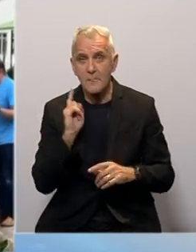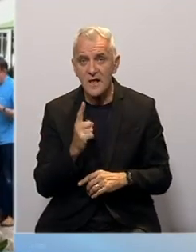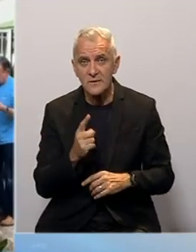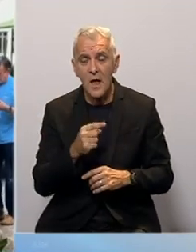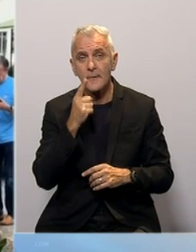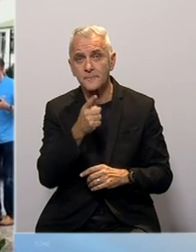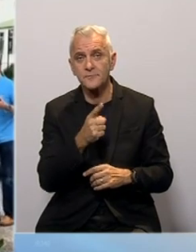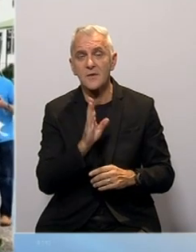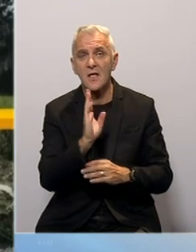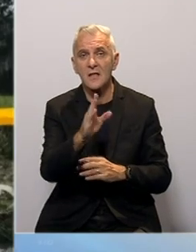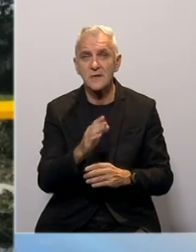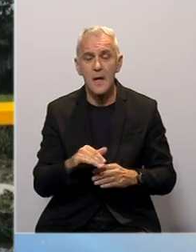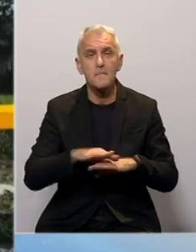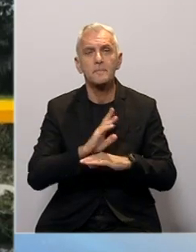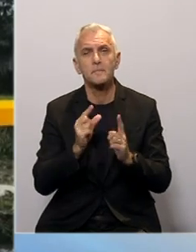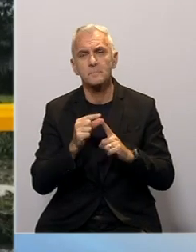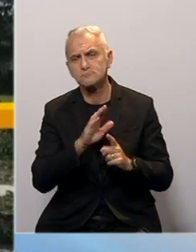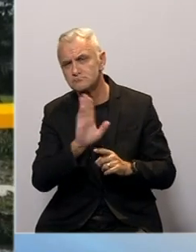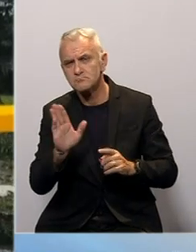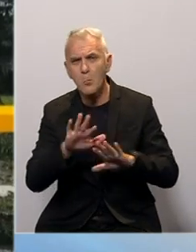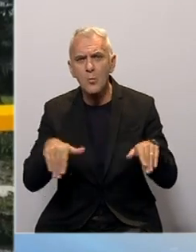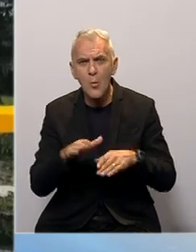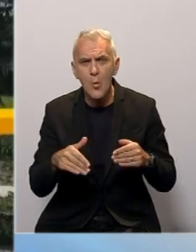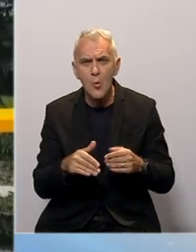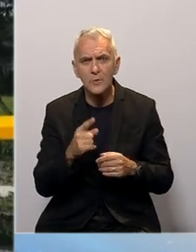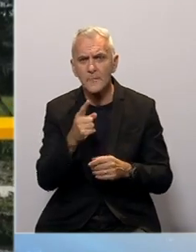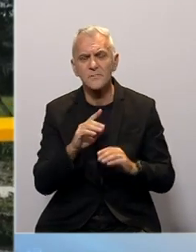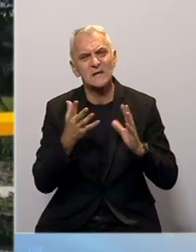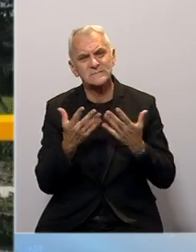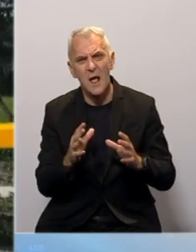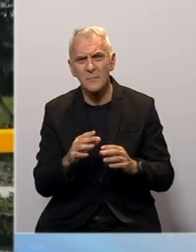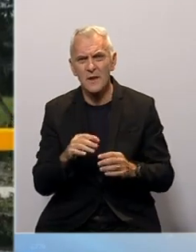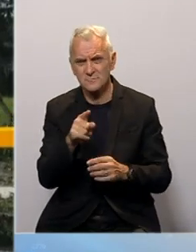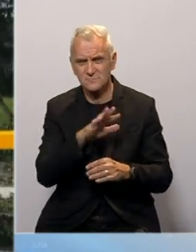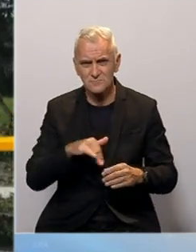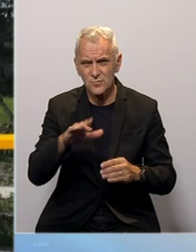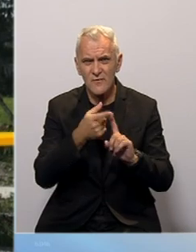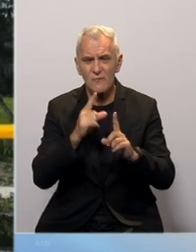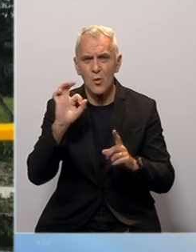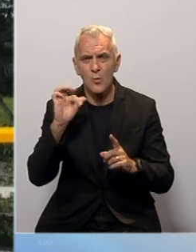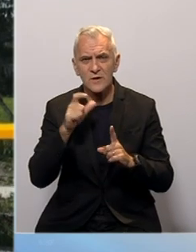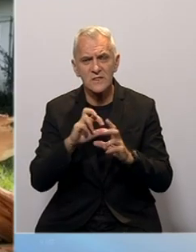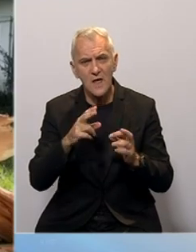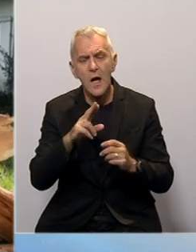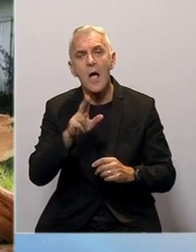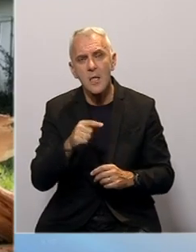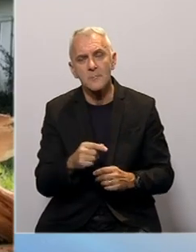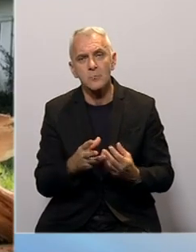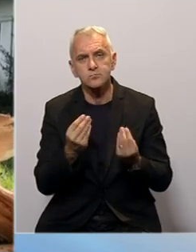se sada kreće prema Atlantskom okeanu. Iako je protutnjala uglavnom slabije naseljenom područjem Floride, nanijela je veliku